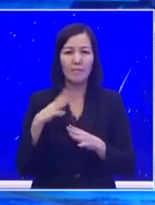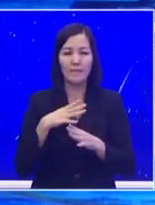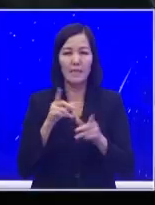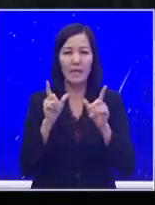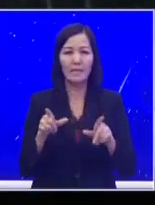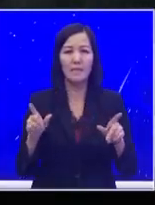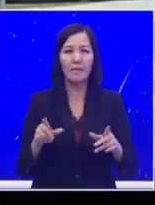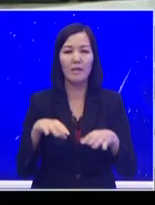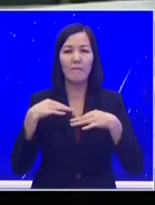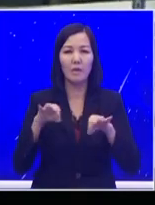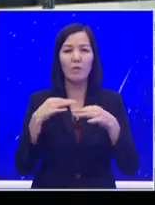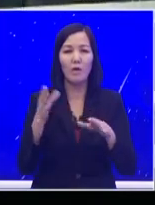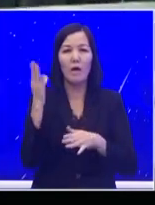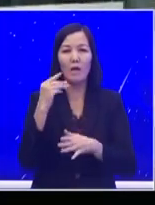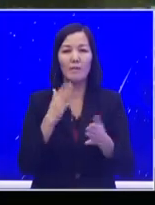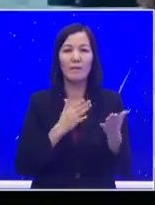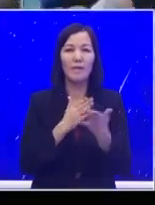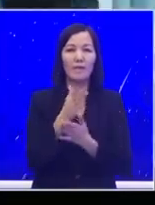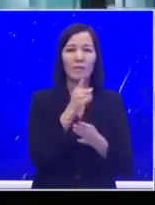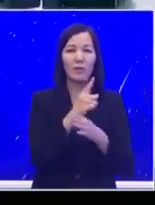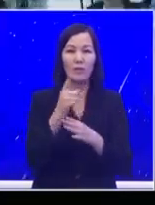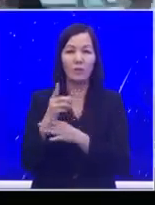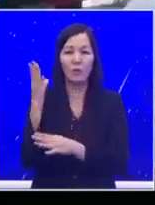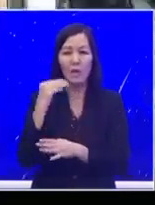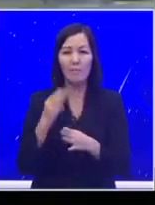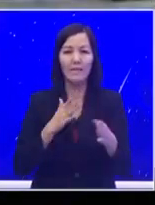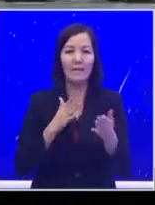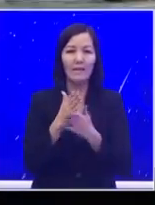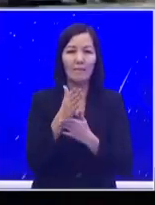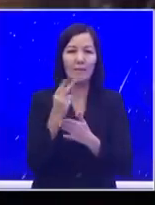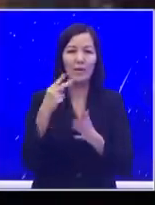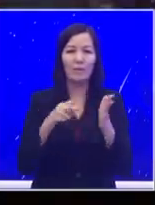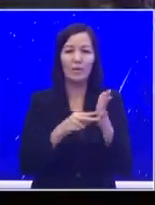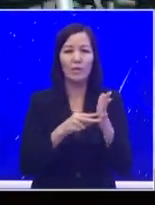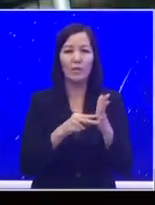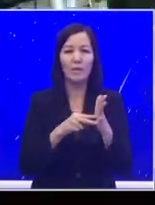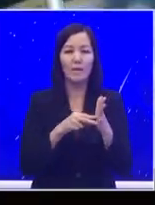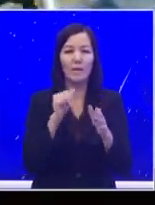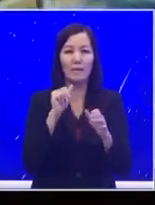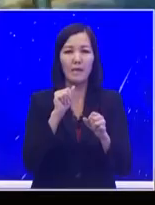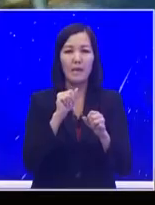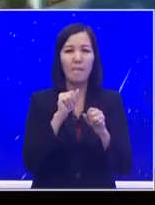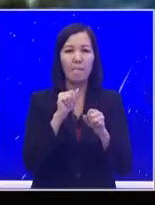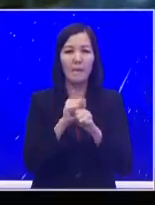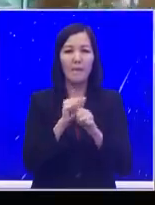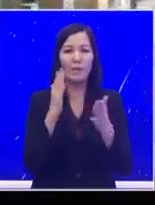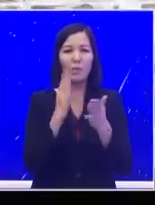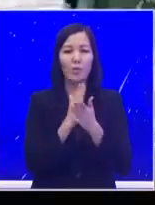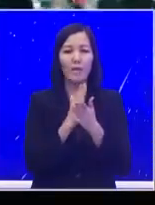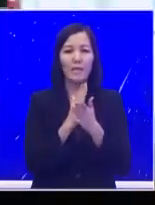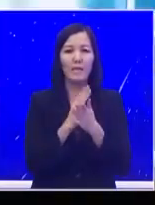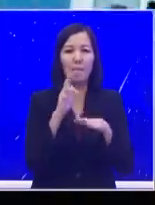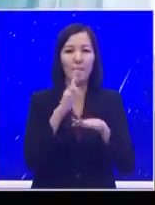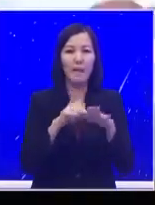Азаматтар мен автокөлік құралдарын Алматыға кіріп шығуын шектеу үшін Алматыға кіреберістерде 27 блок бекеті орнатылды. Блок бекеттерінде